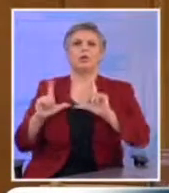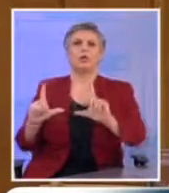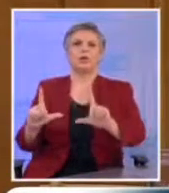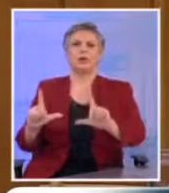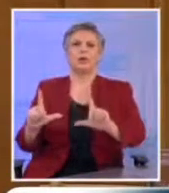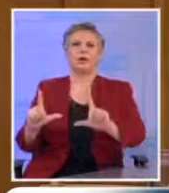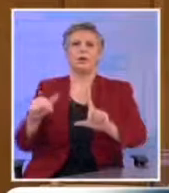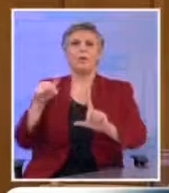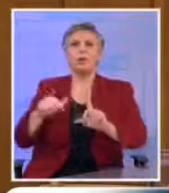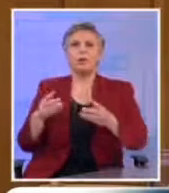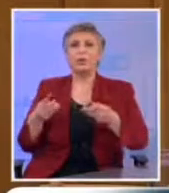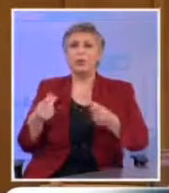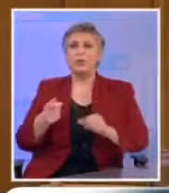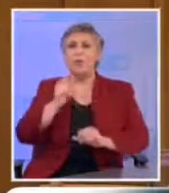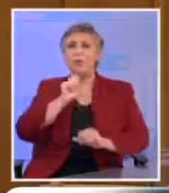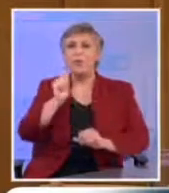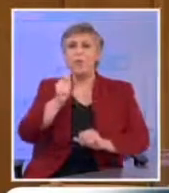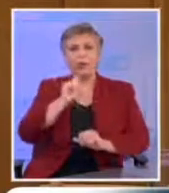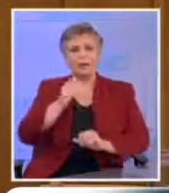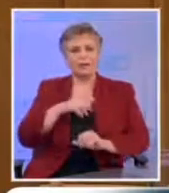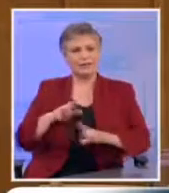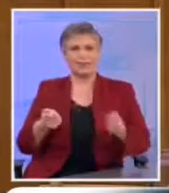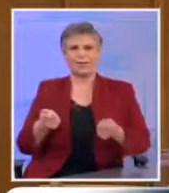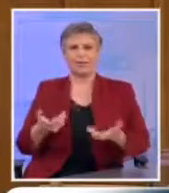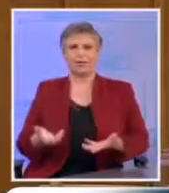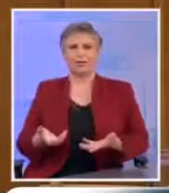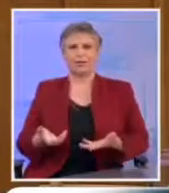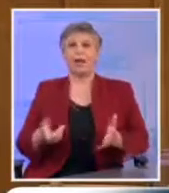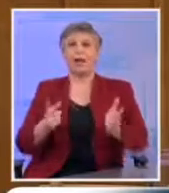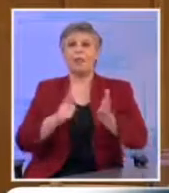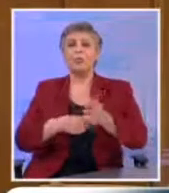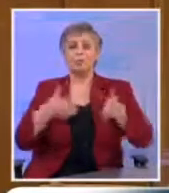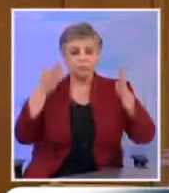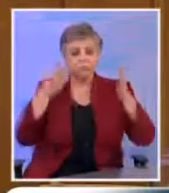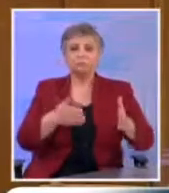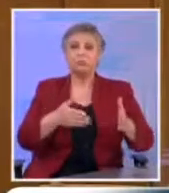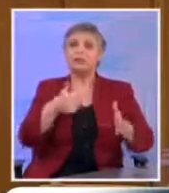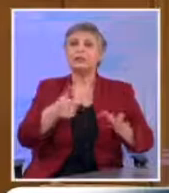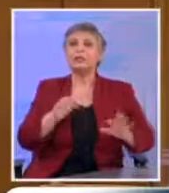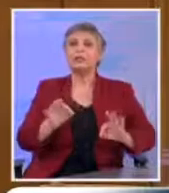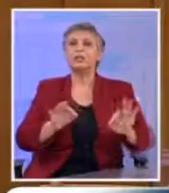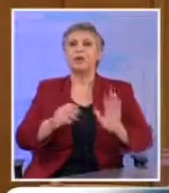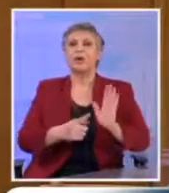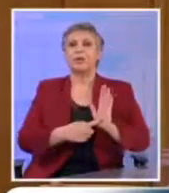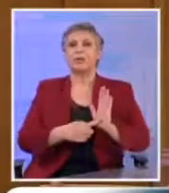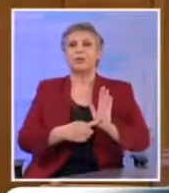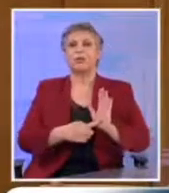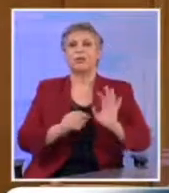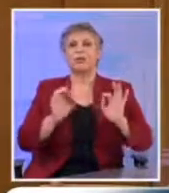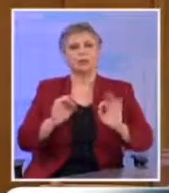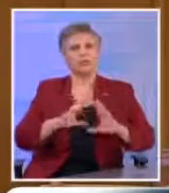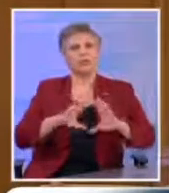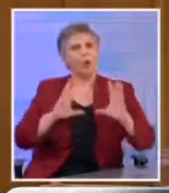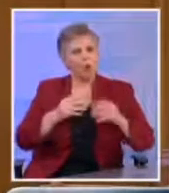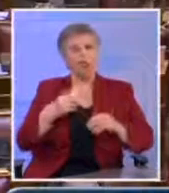Και να επικεντρωθεί η συζήτηση σε αυτό το νομοσχέδιο, για το οποίο όλοι έχουμε μεγάλες ευθύνες.